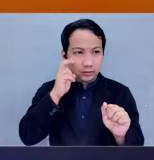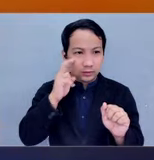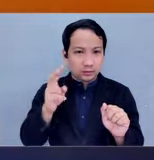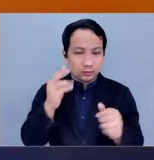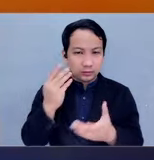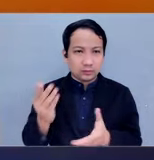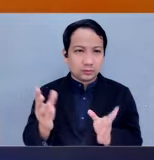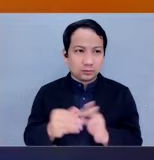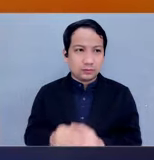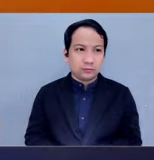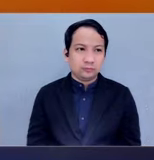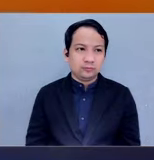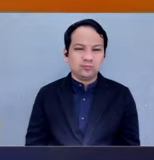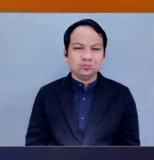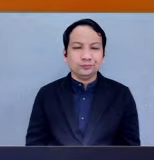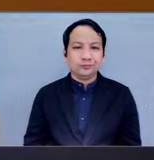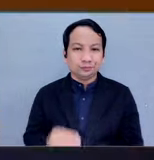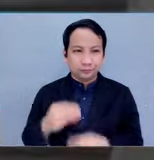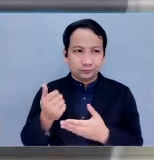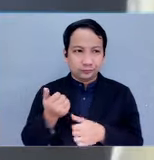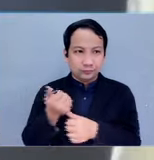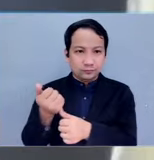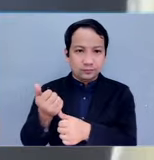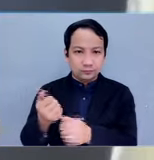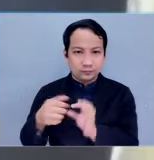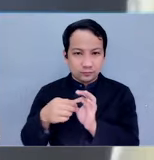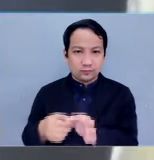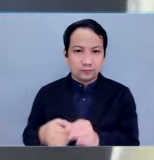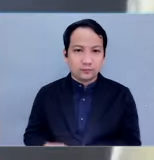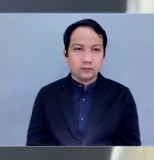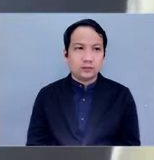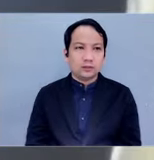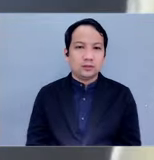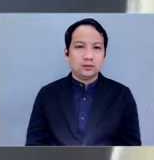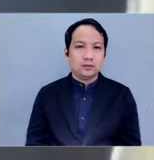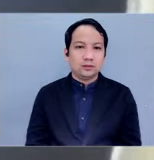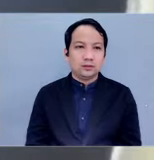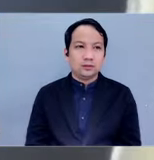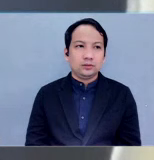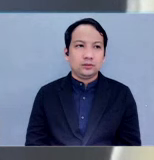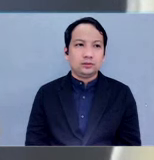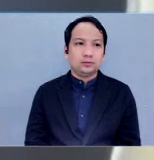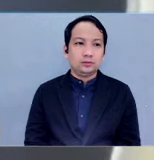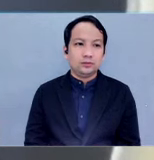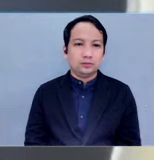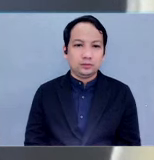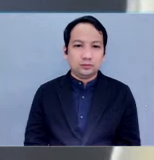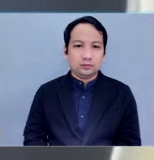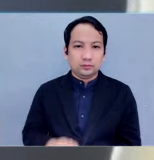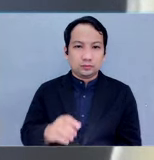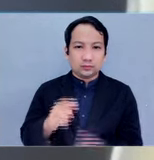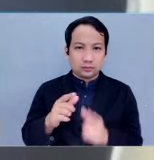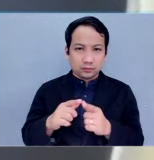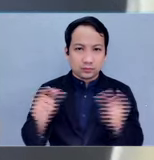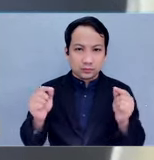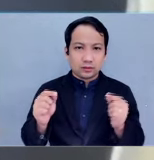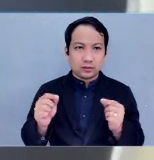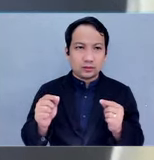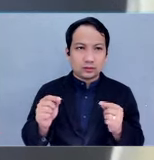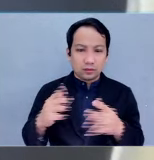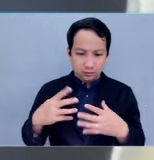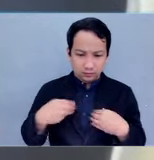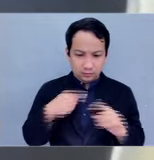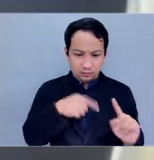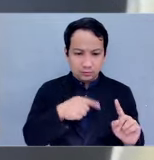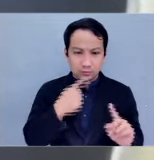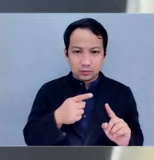legal assistance na ibibigay kay Hazel. Wala kaming balita from the embassy in Japan na umaamin siya to